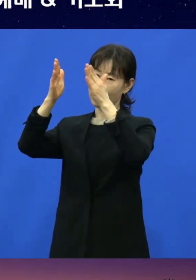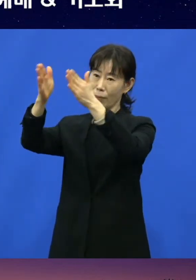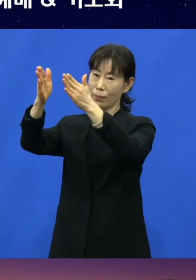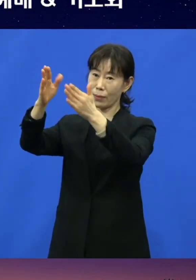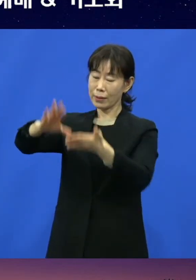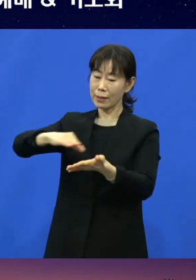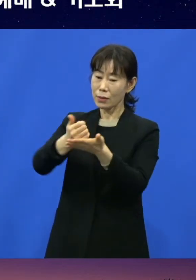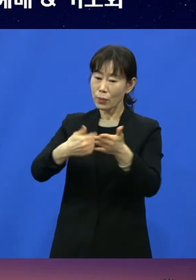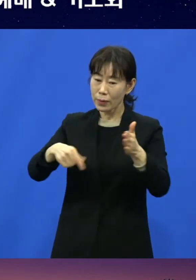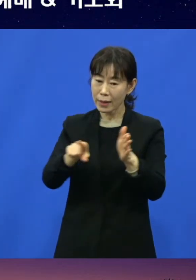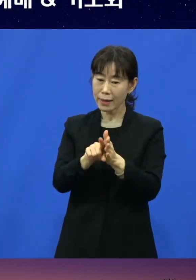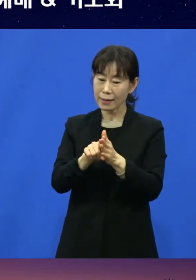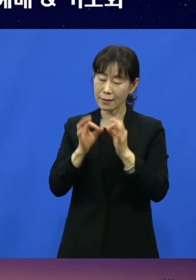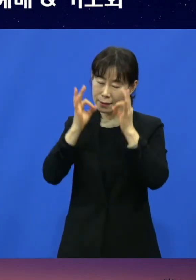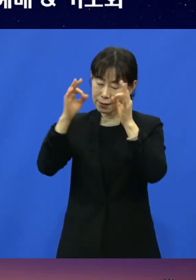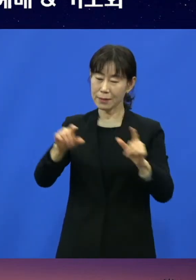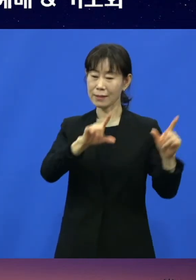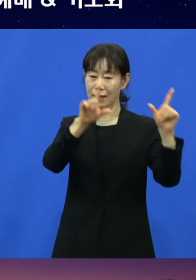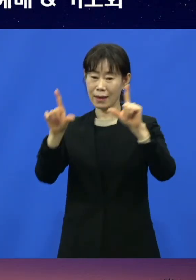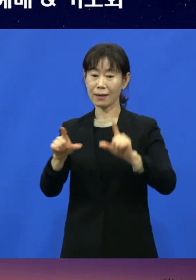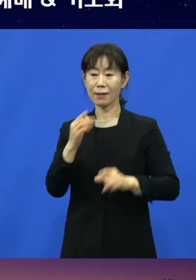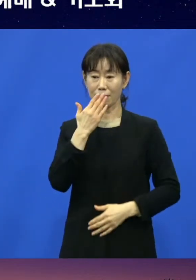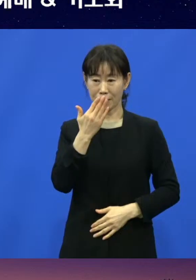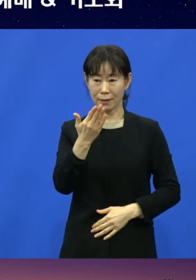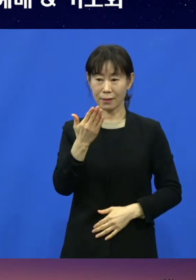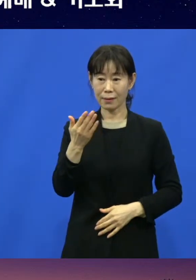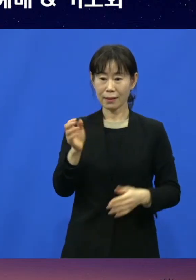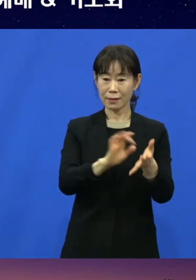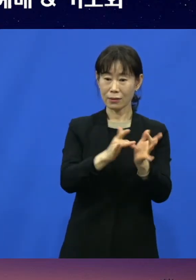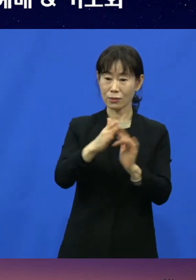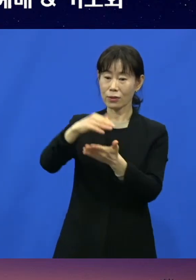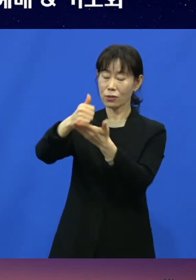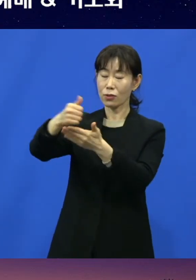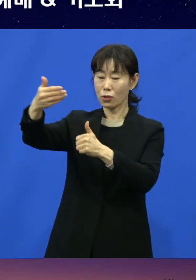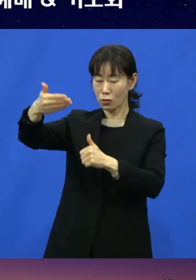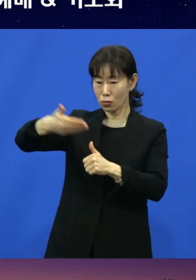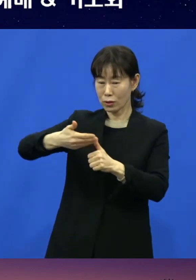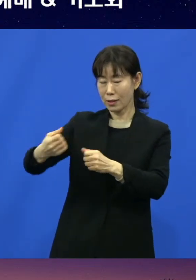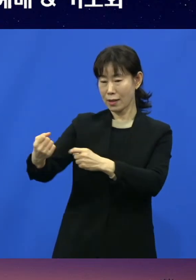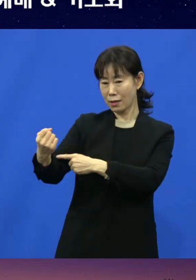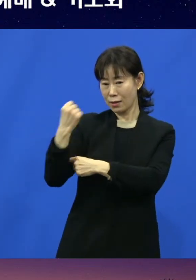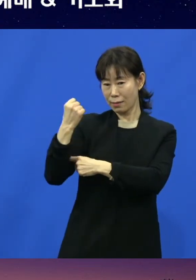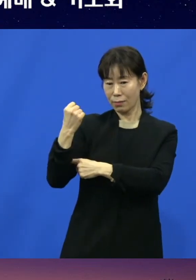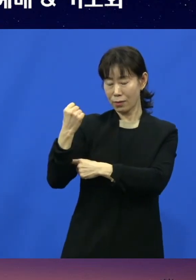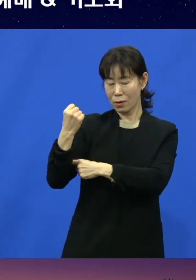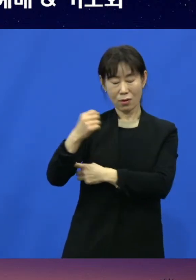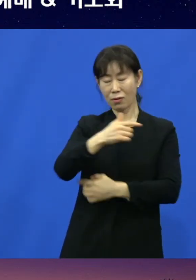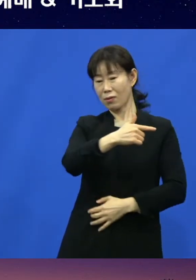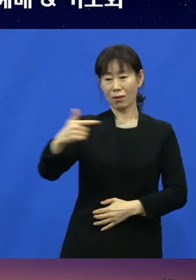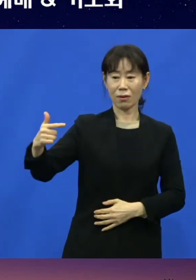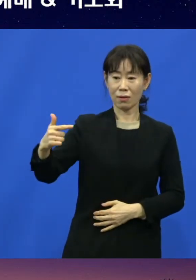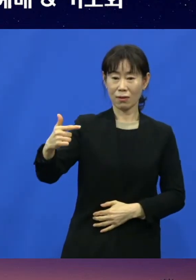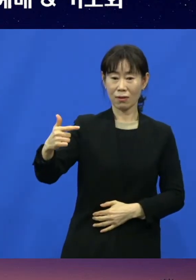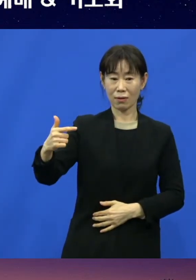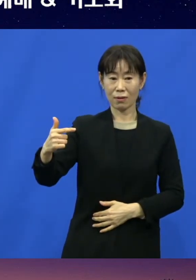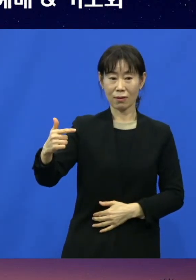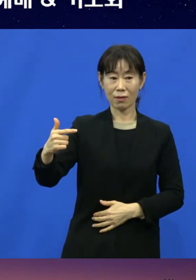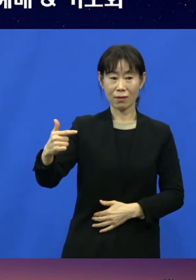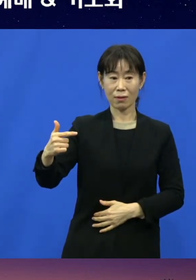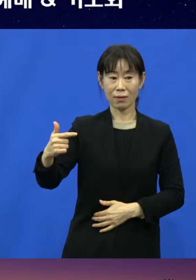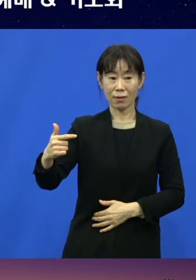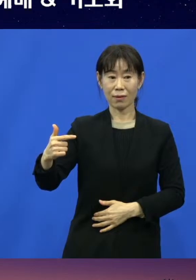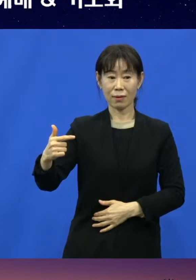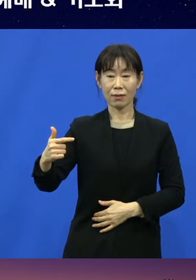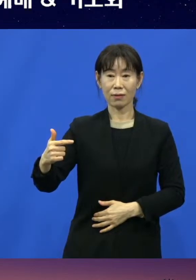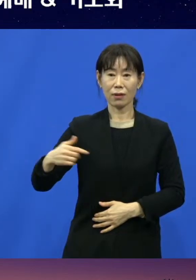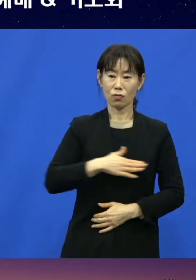위하여 달려가게 될 때, 그 그리스도가 주는 우리의 삶의 에너지가 너무 엄청난 것이기 때문에 달려가도